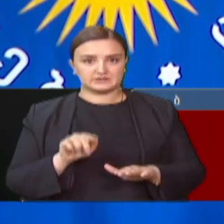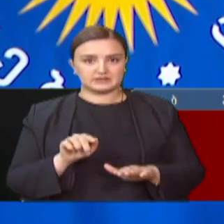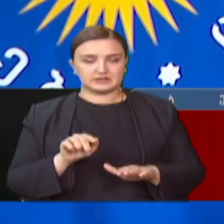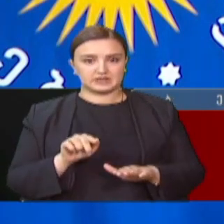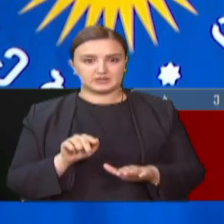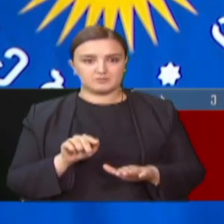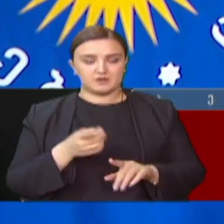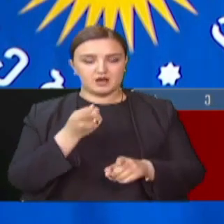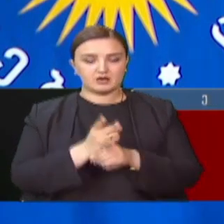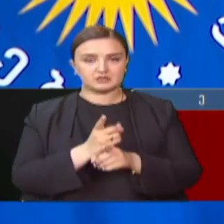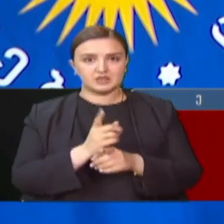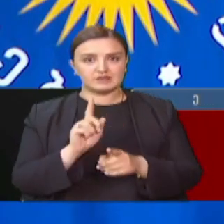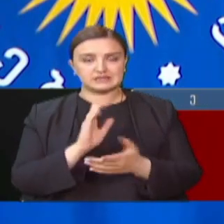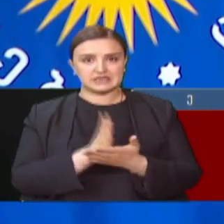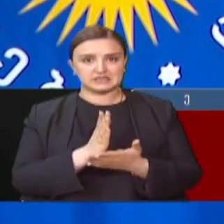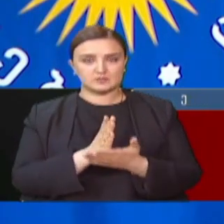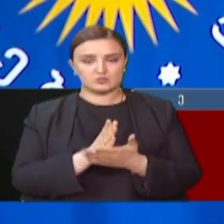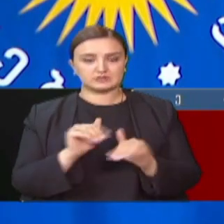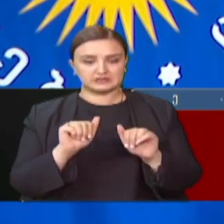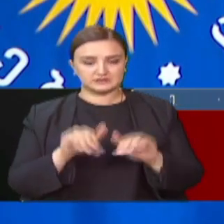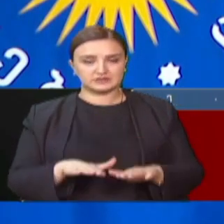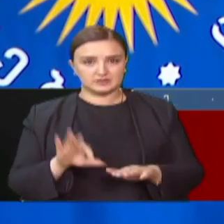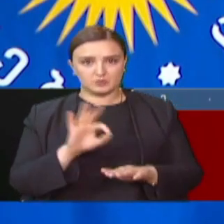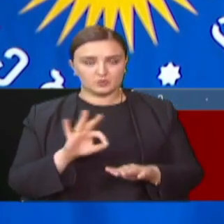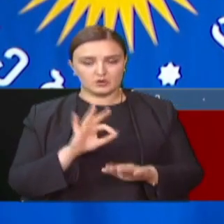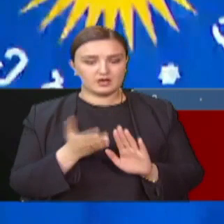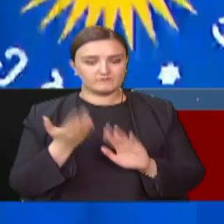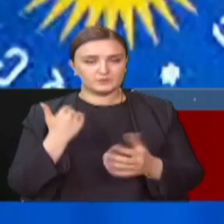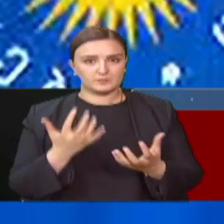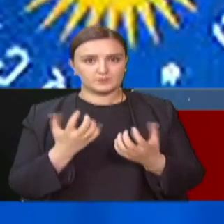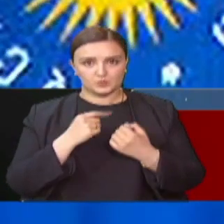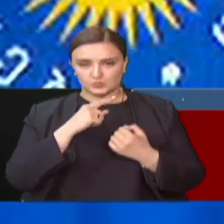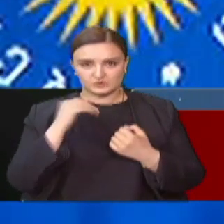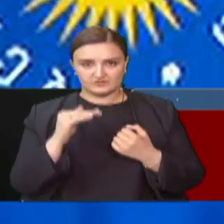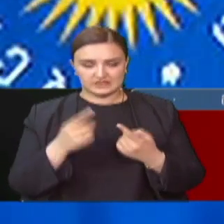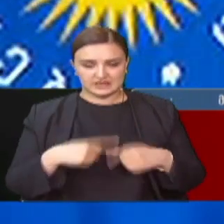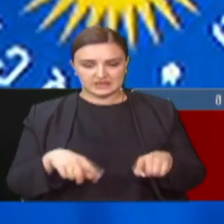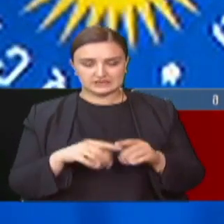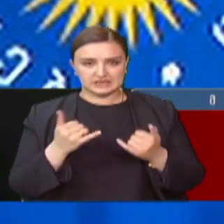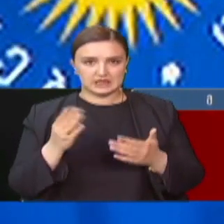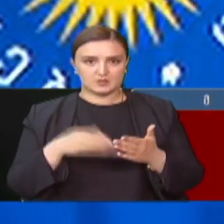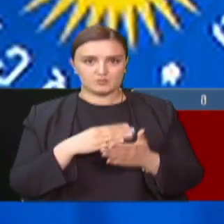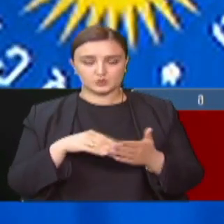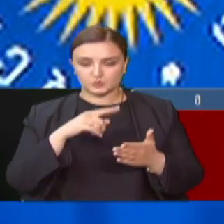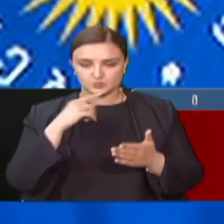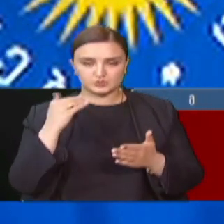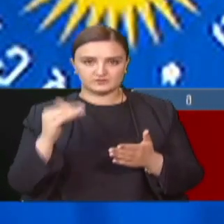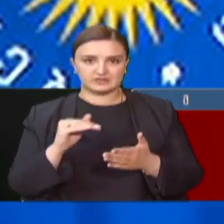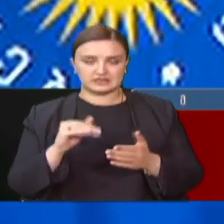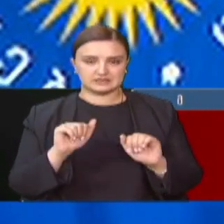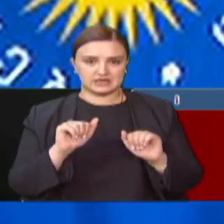ანუ აგრძალვა, რომელიც არსებობდა, არის გადაწყვეტილება, რომელიც თავის დროზე მიიღო რუსეთის ფედერაციამ, ეხლა მოხსნაც არის რუსეთის ფედერაციის